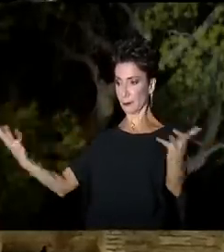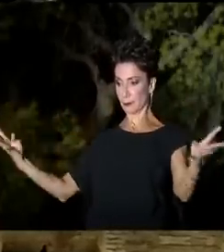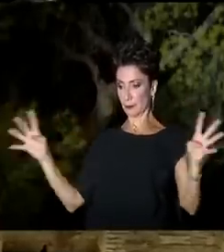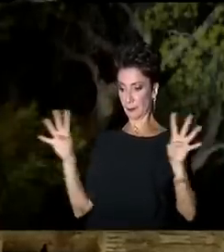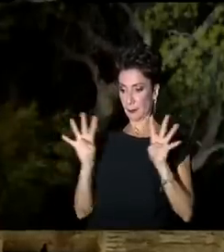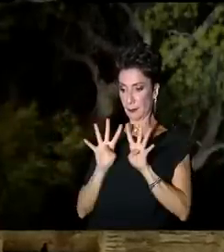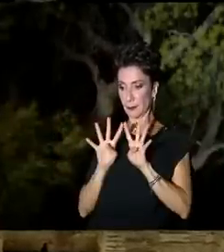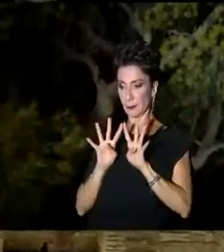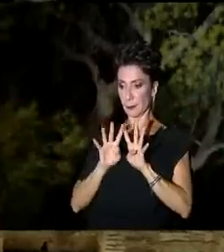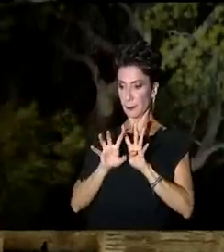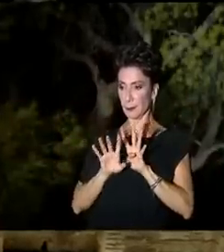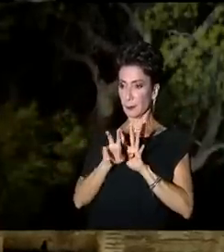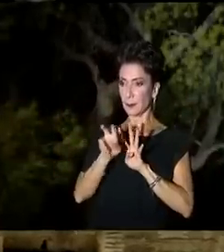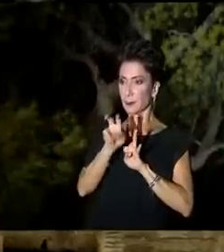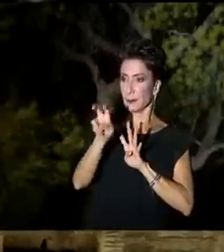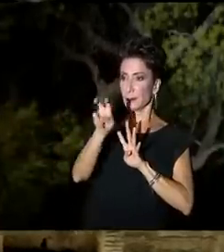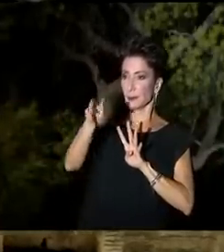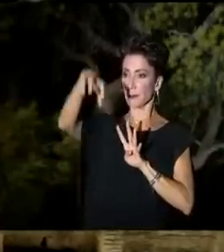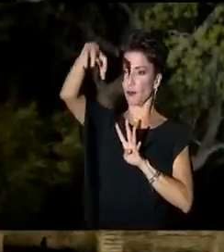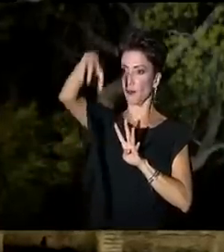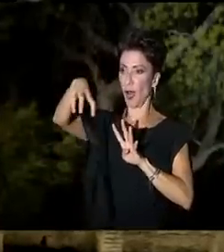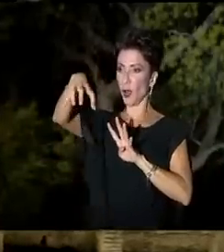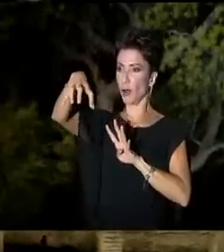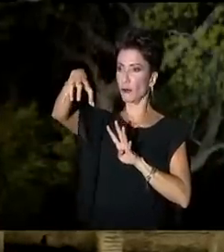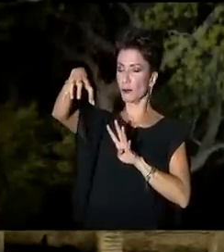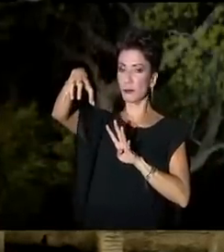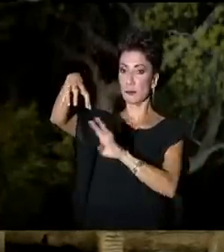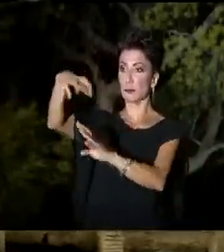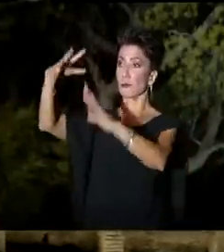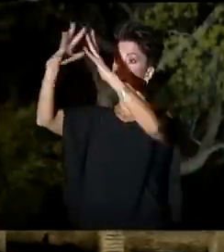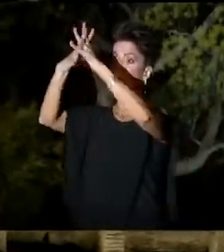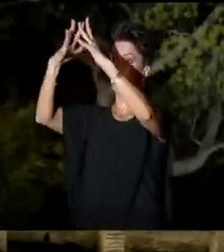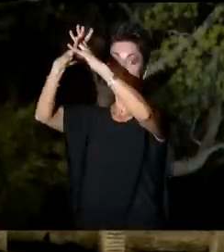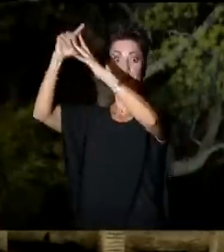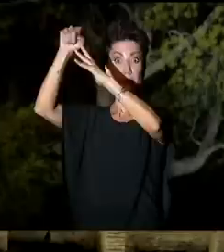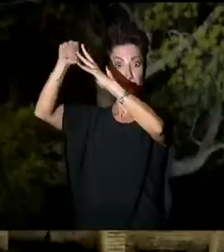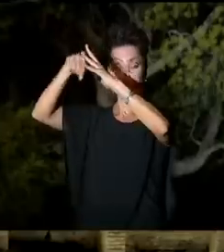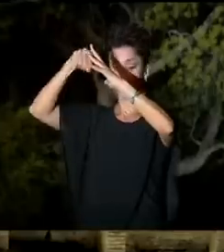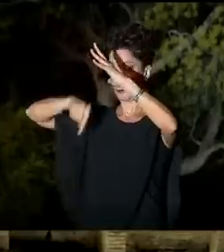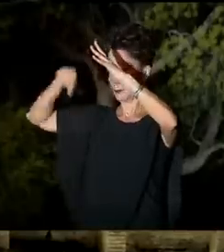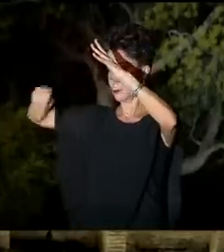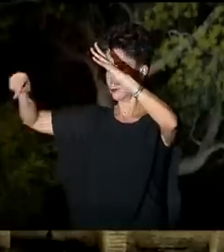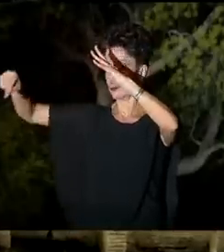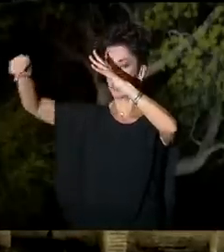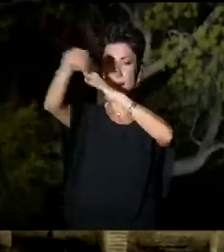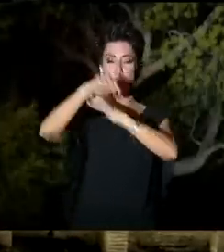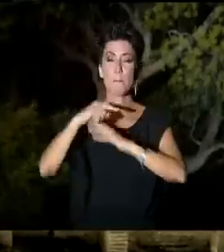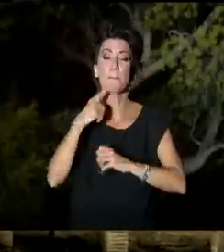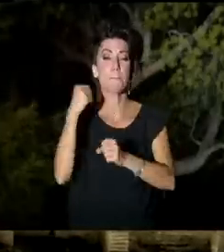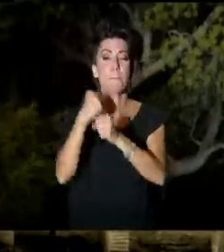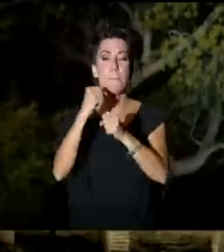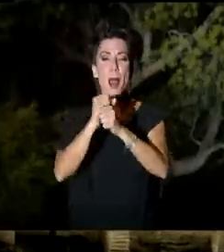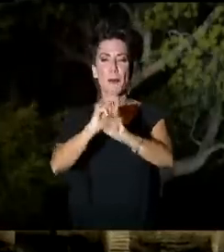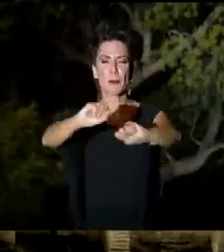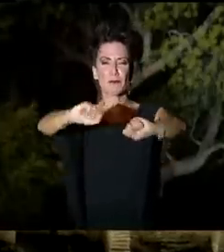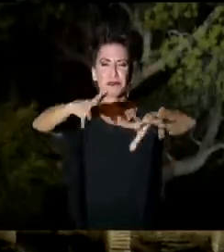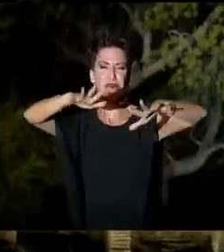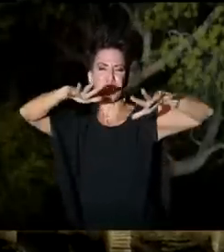γεωμετρία κάθε μνημείου και κάθε πιθανό σημείο θέασης. Τα μάρμαρα, πιο λευκά από ποτέ, αντανακλούν το φυσικό